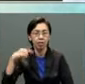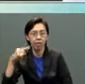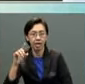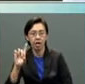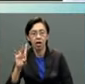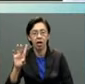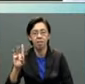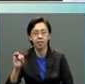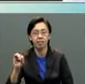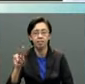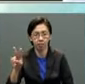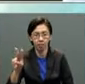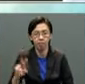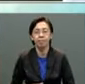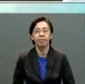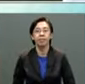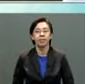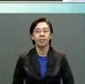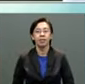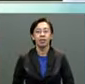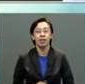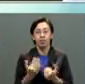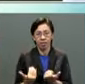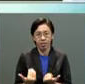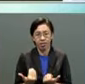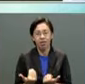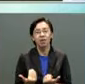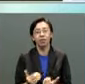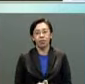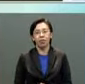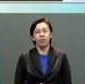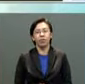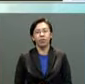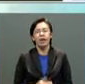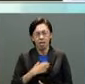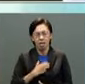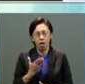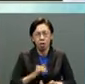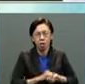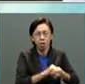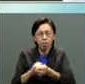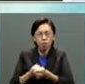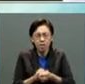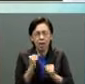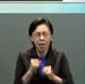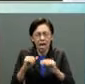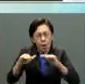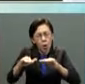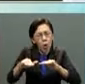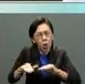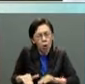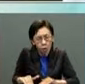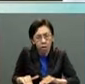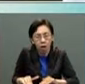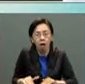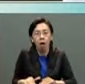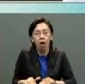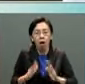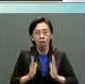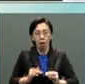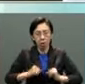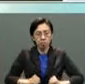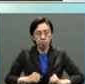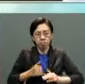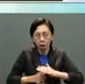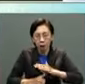ง182รายนะครับตอนนี้ต้องขอพยายามช่วยกันลดลงนะครับเพราะท่านเองเป็นพาหะนำโรคที่จะทำ